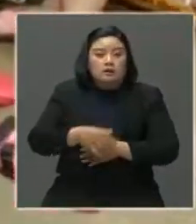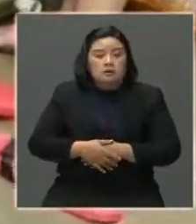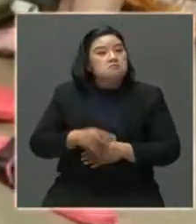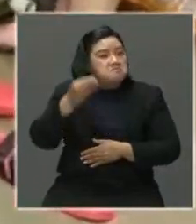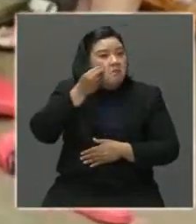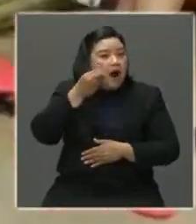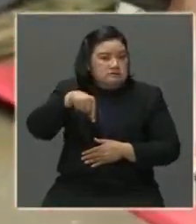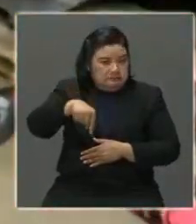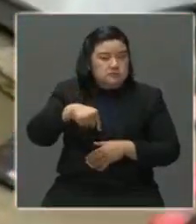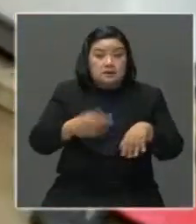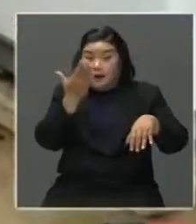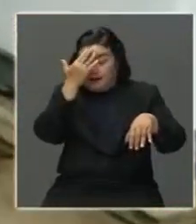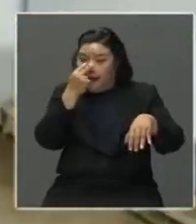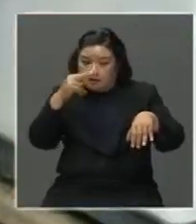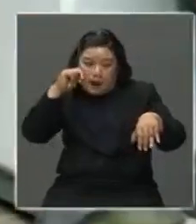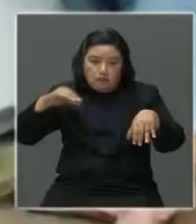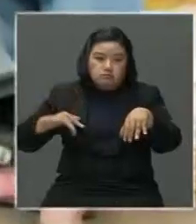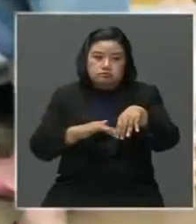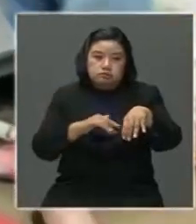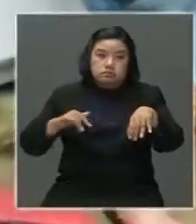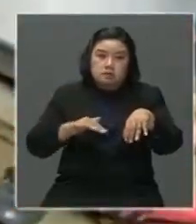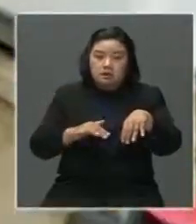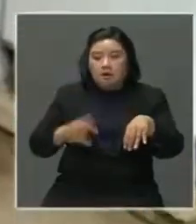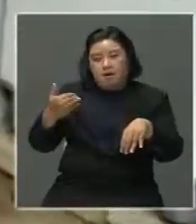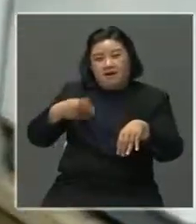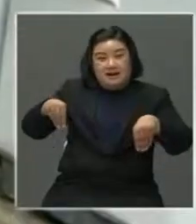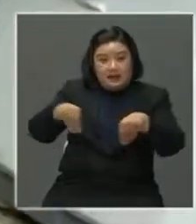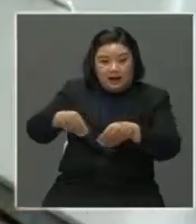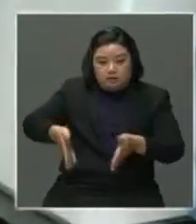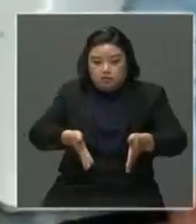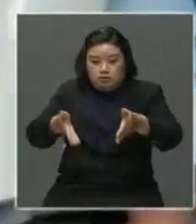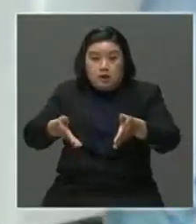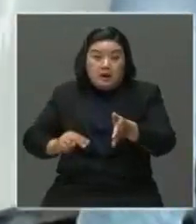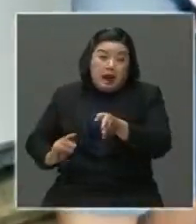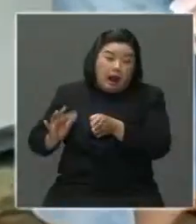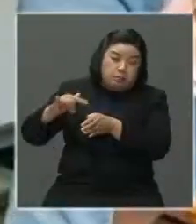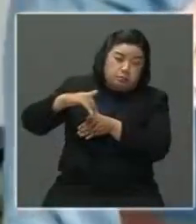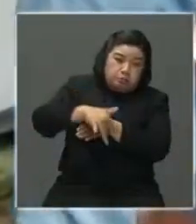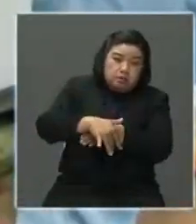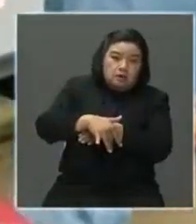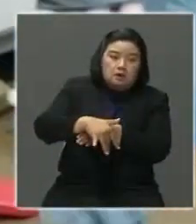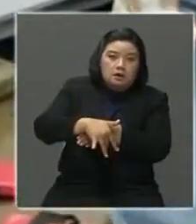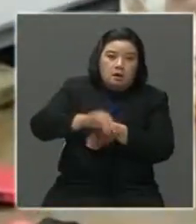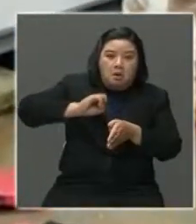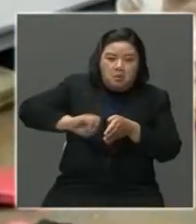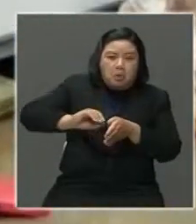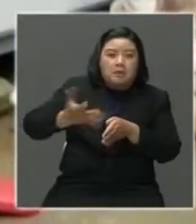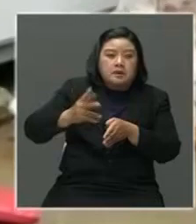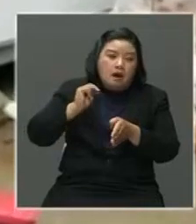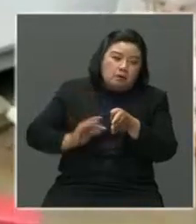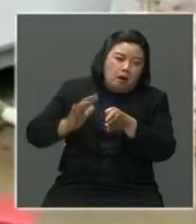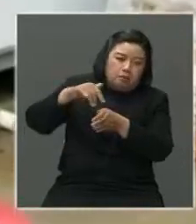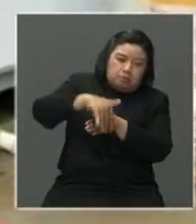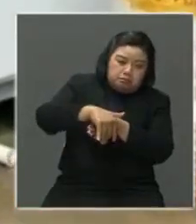มันย้อนนะมันจะย้อนกลับมา อ๋อคลองนี่นะ มันระบายไม่ทันอ่ะมันต้องตอน ขึ้นถึงนี่เลย ไม่ตอนช่